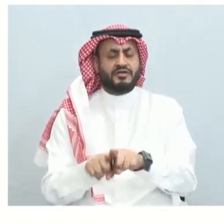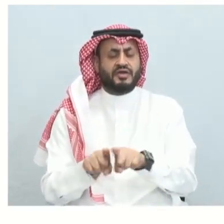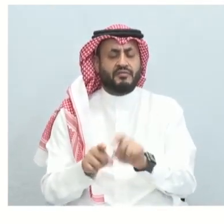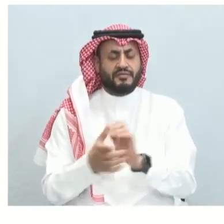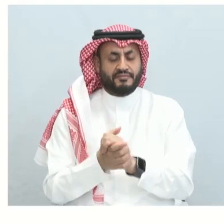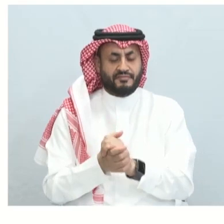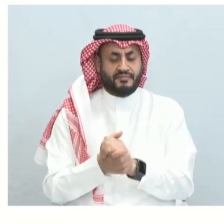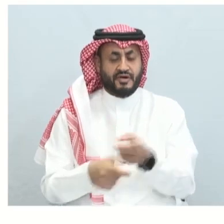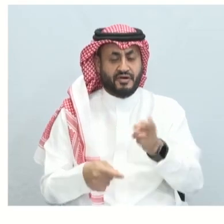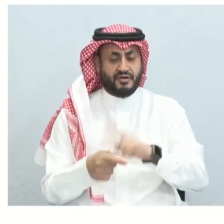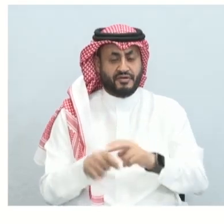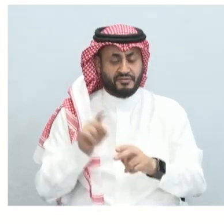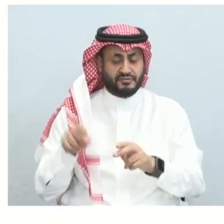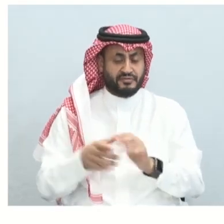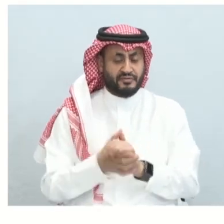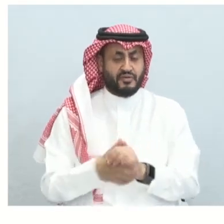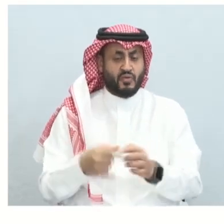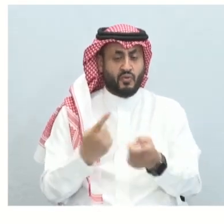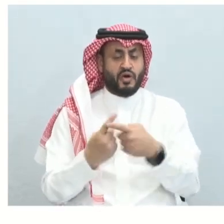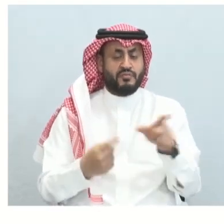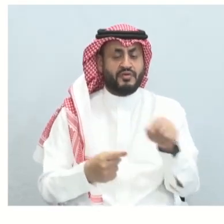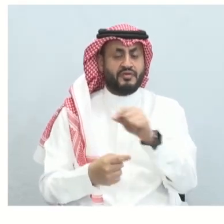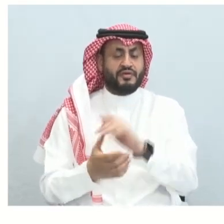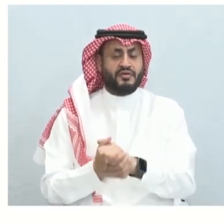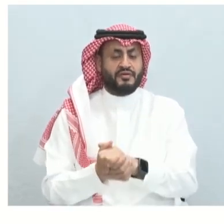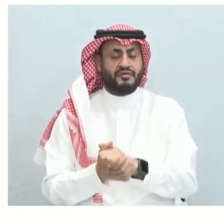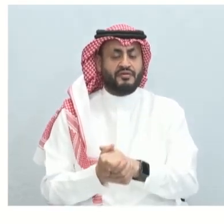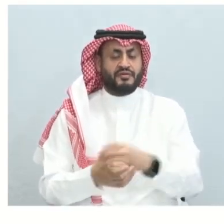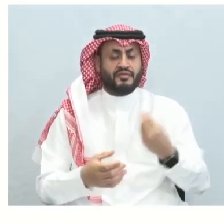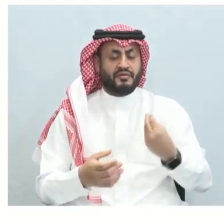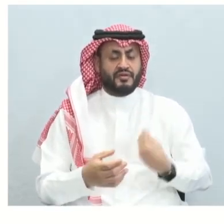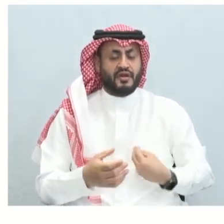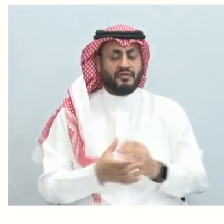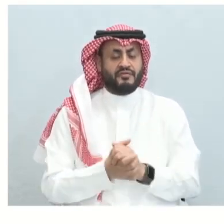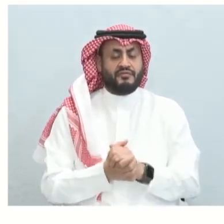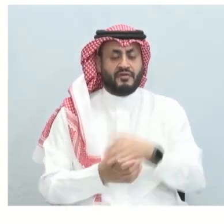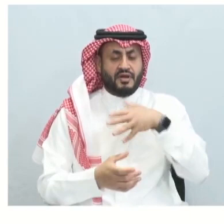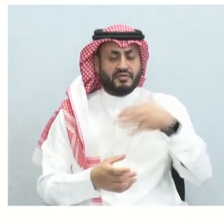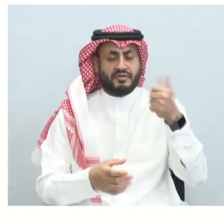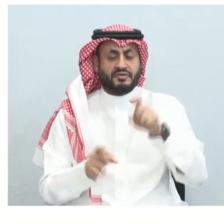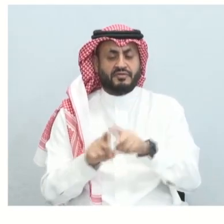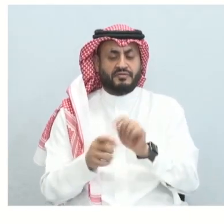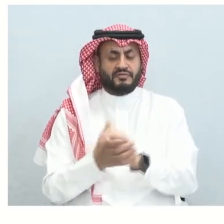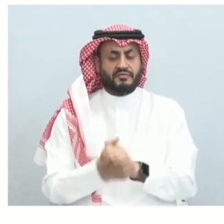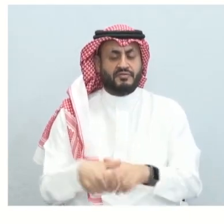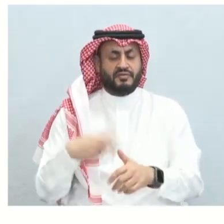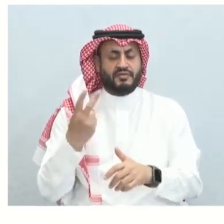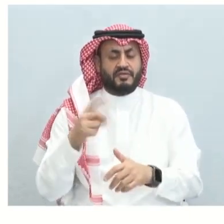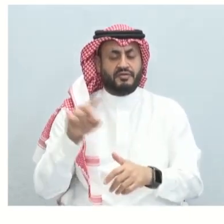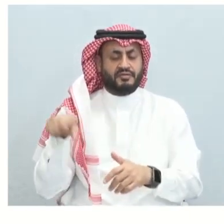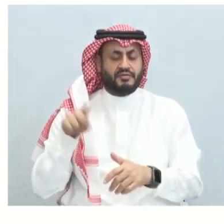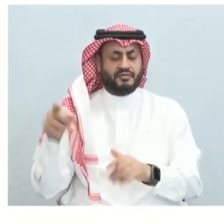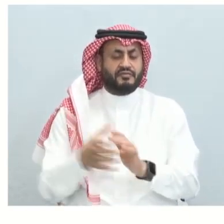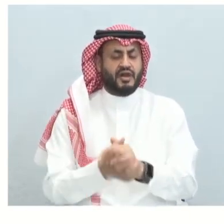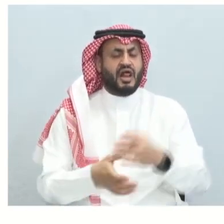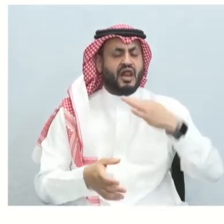اخرى اذكر مثالا من تلطف النبي صلى الله عليه وسلم مع اصحابه ثانيا ما